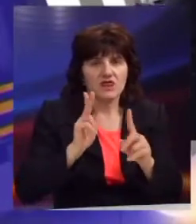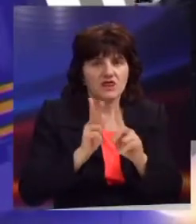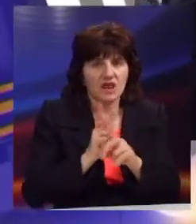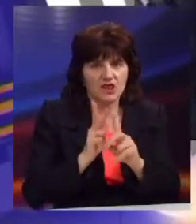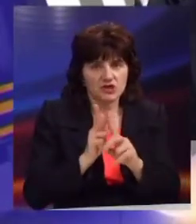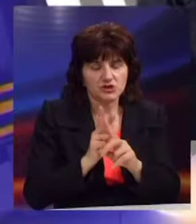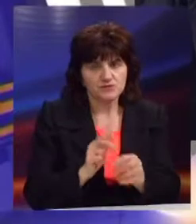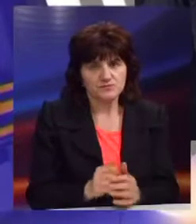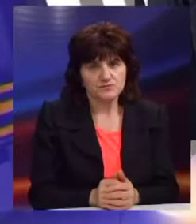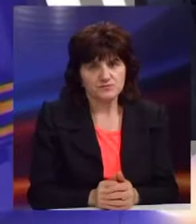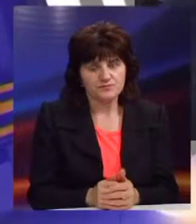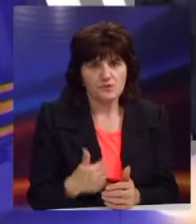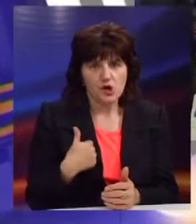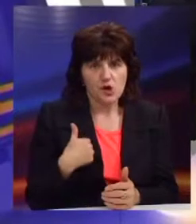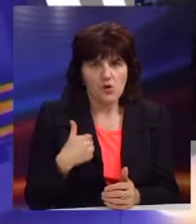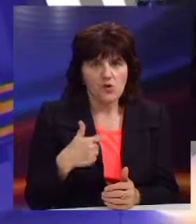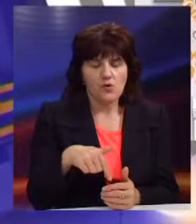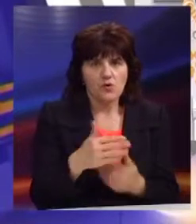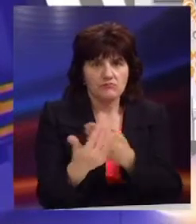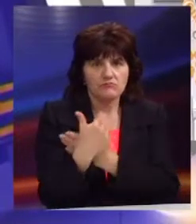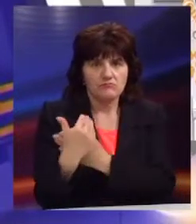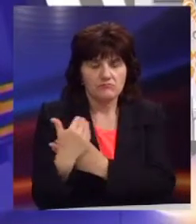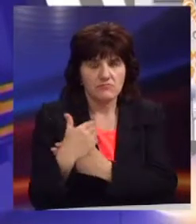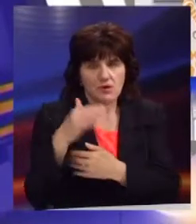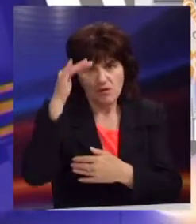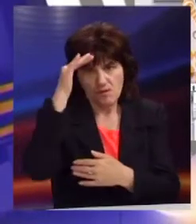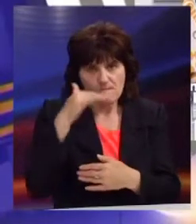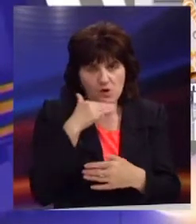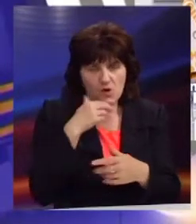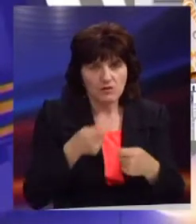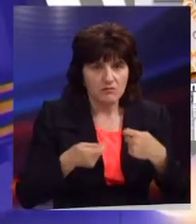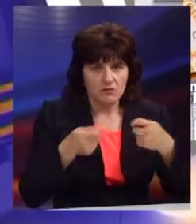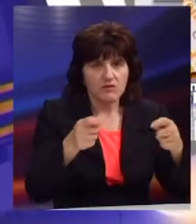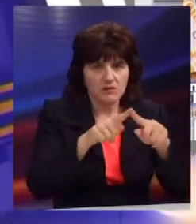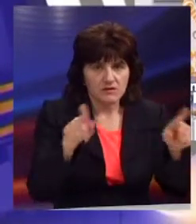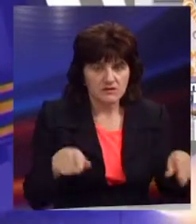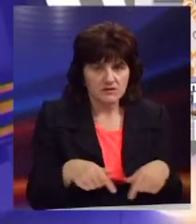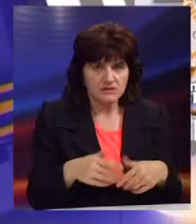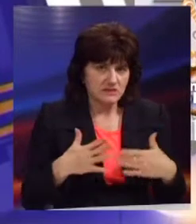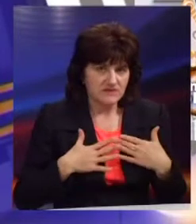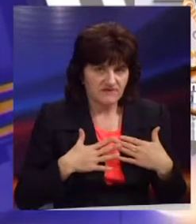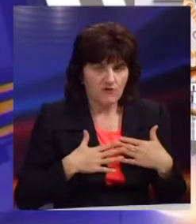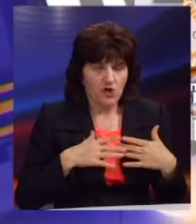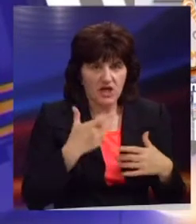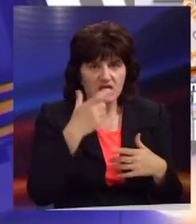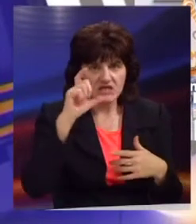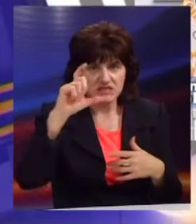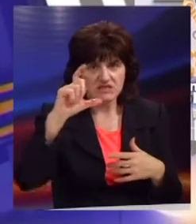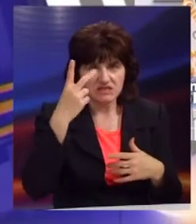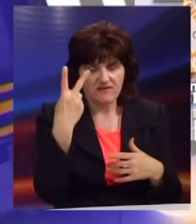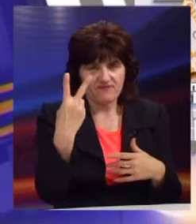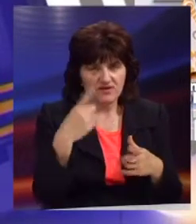način. Kod nas je masa ljudi dolazila, prijavljivala se na porternicu, predavala svoje